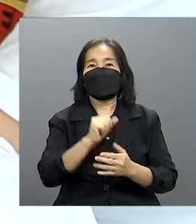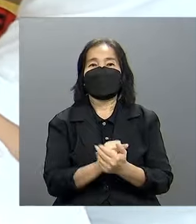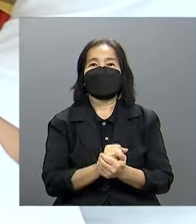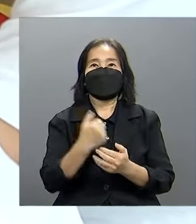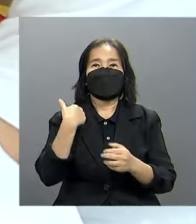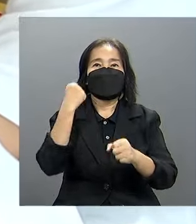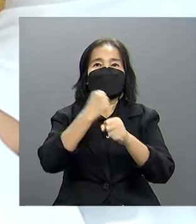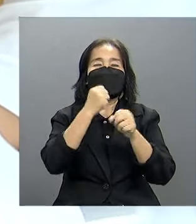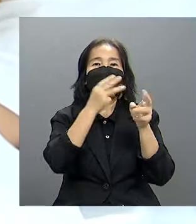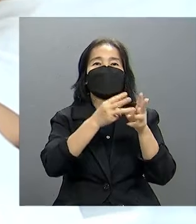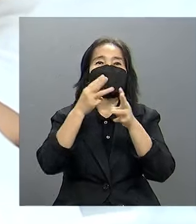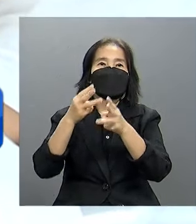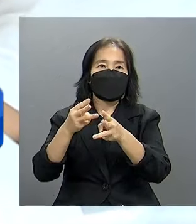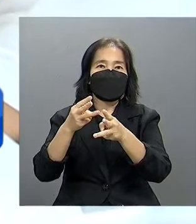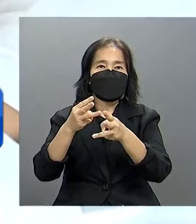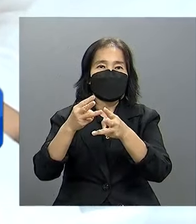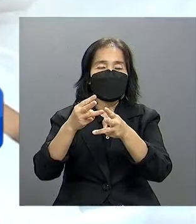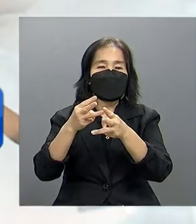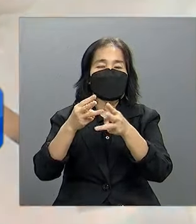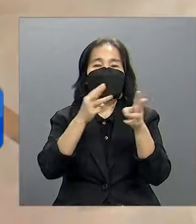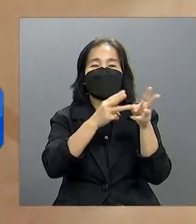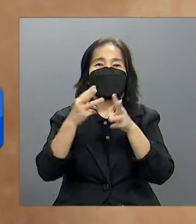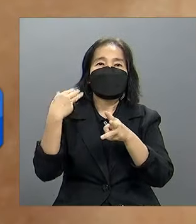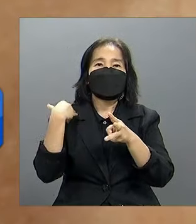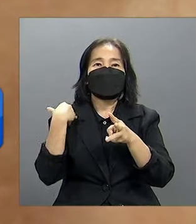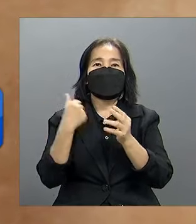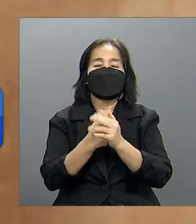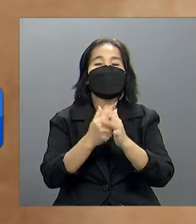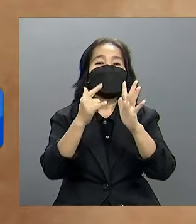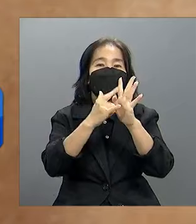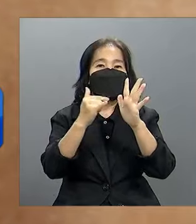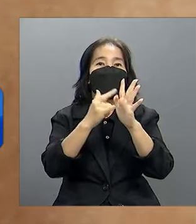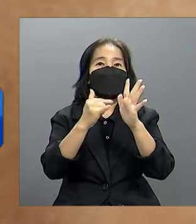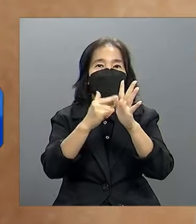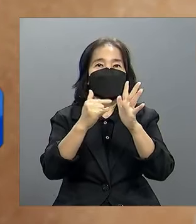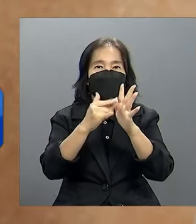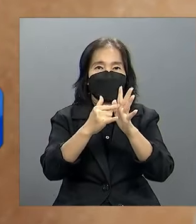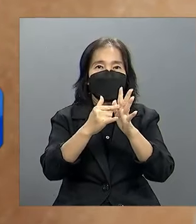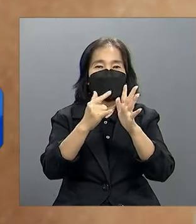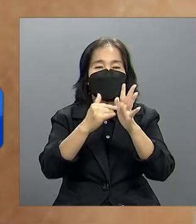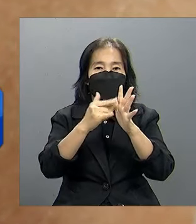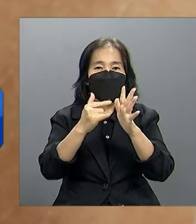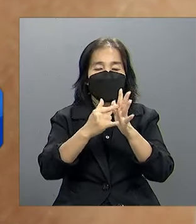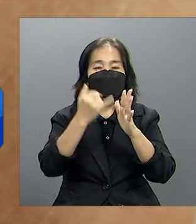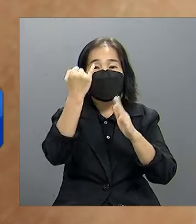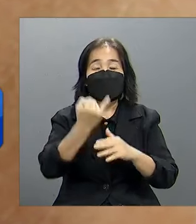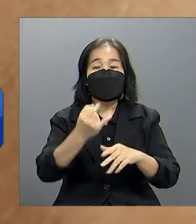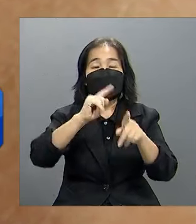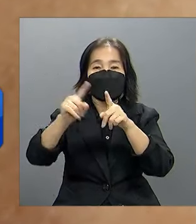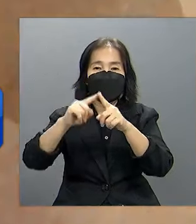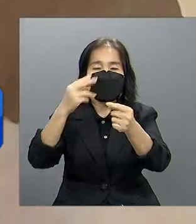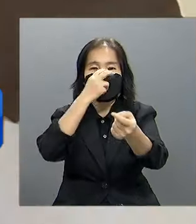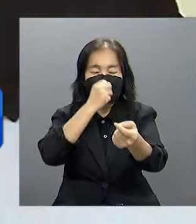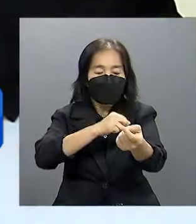ถามว่ามันคืออะไรก็คือเขาจะเอาตัวสารที่แพ้ที่ส่วนใหญ่คนจะแพ้กันนะคะลองมาสกิดดูที่ท้องแขน